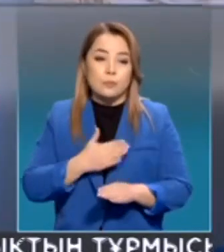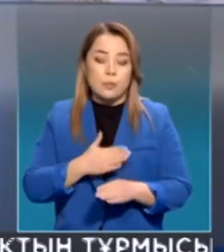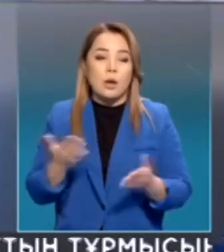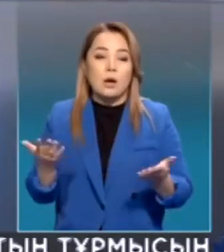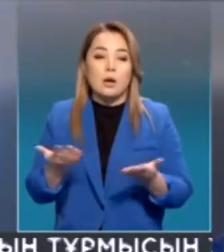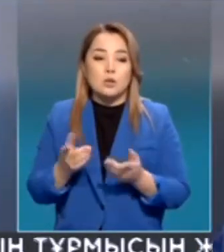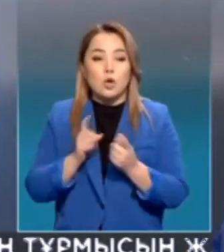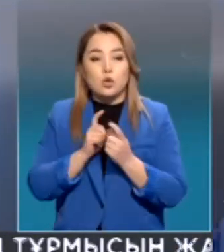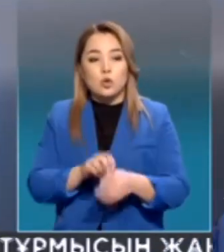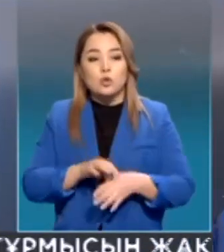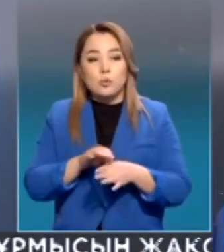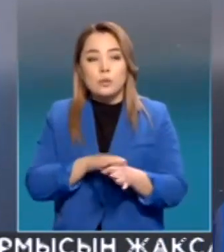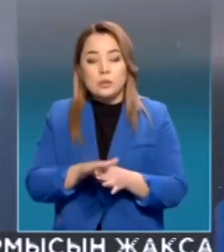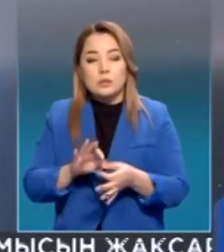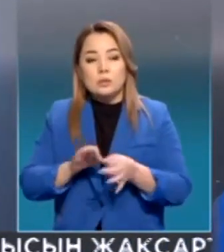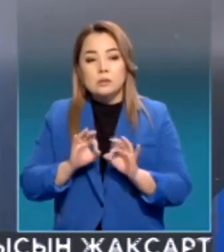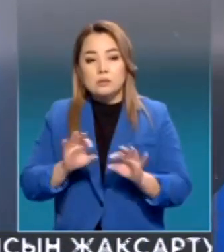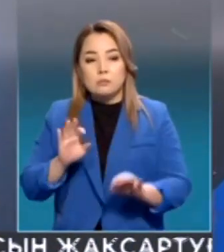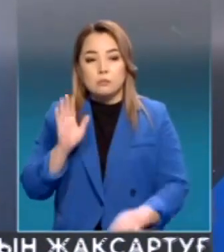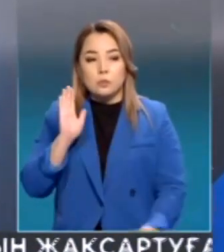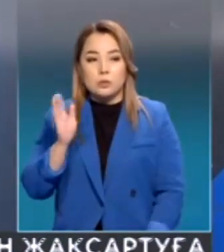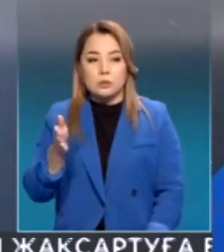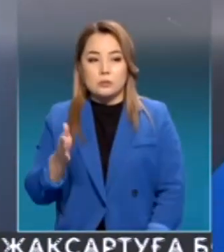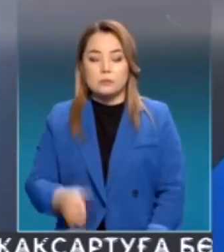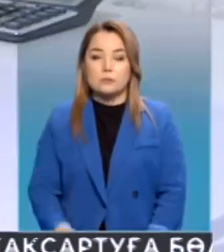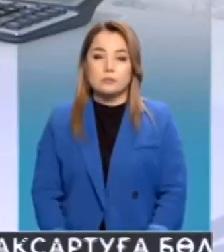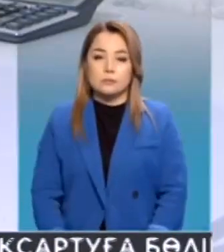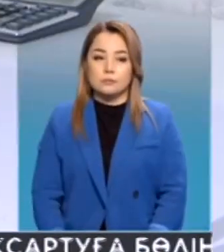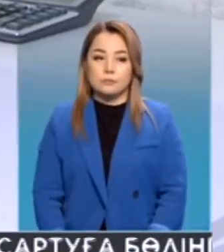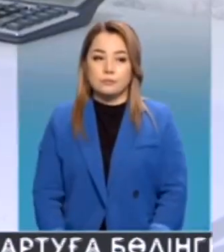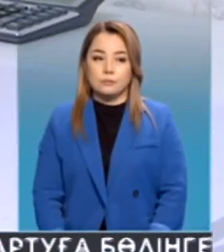қалай күресіп жатыр? Тілші тарқатсын.